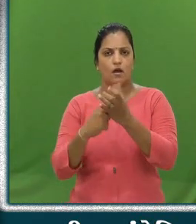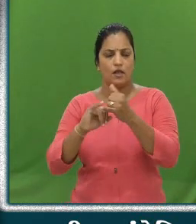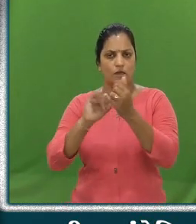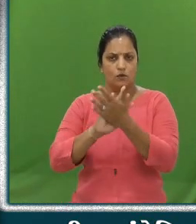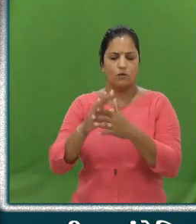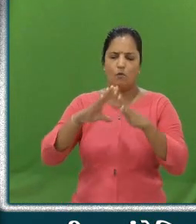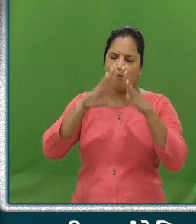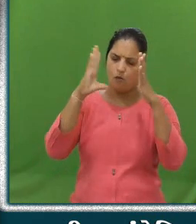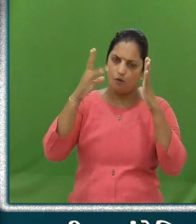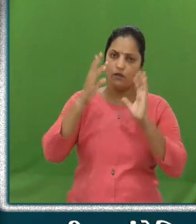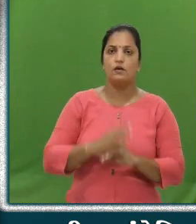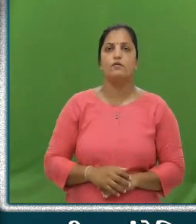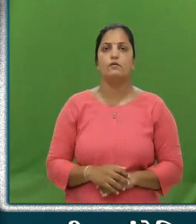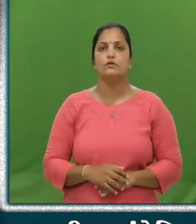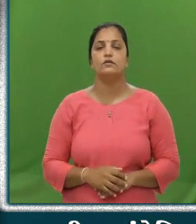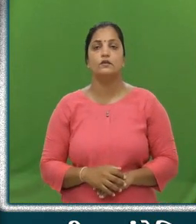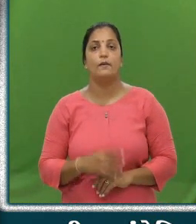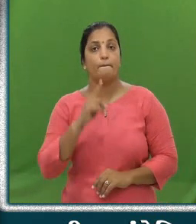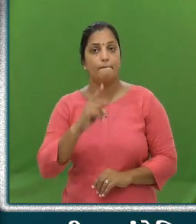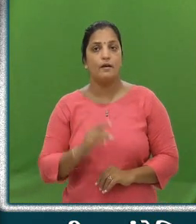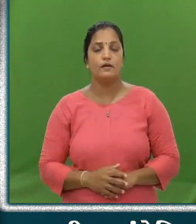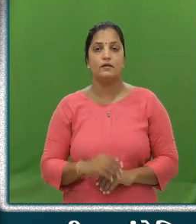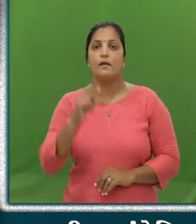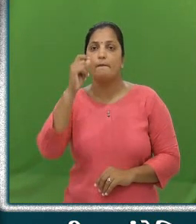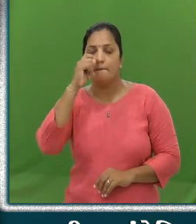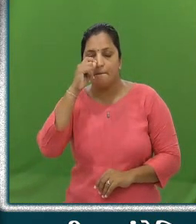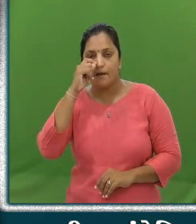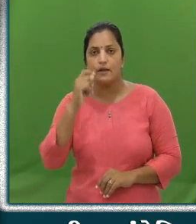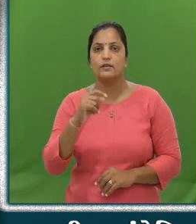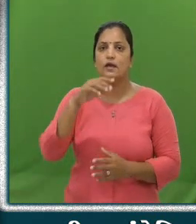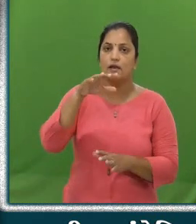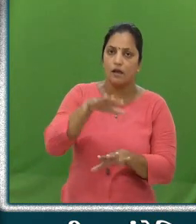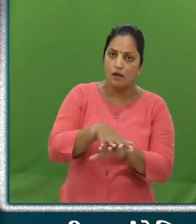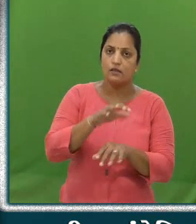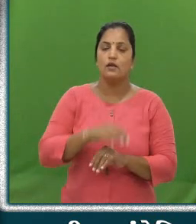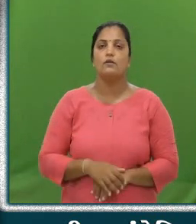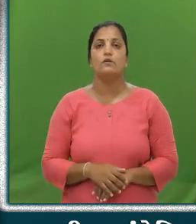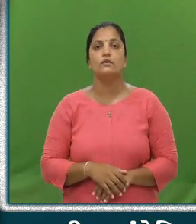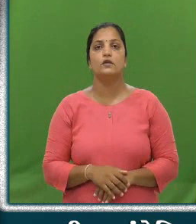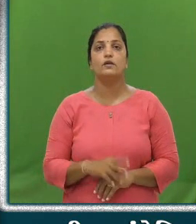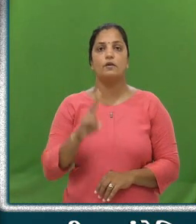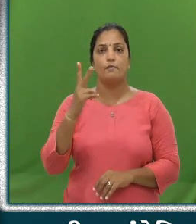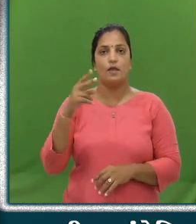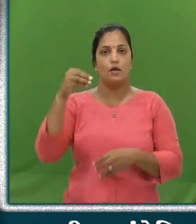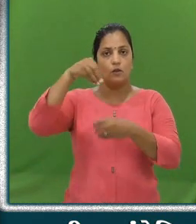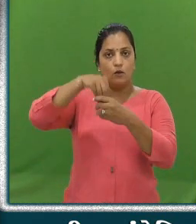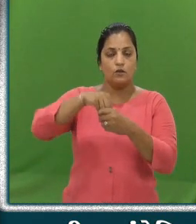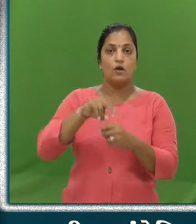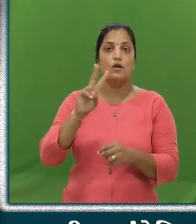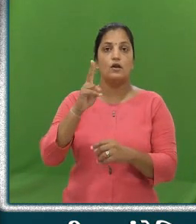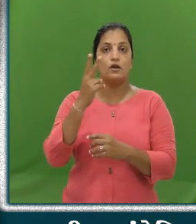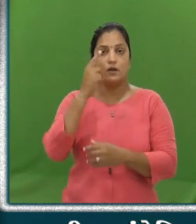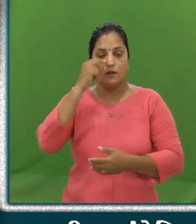એ શુક્રકોષો અસંખ્ય હોય છે પણ સામે જે માદાના જે અંડકોષો એક હોય તો એક જ સંતાન થાય બે અંડકોષો હોય તો